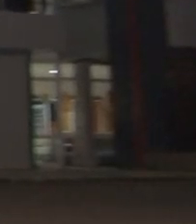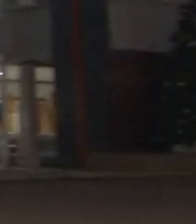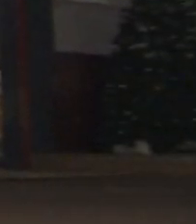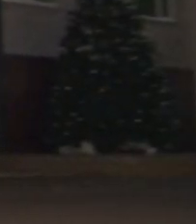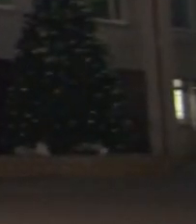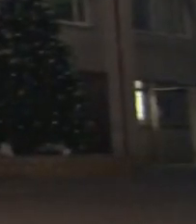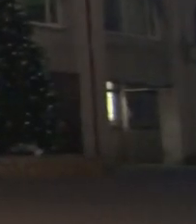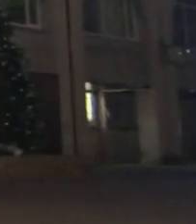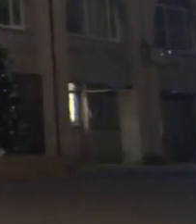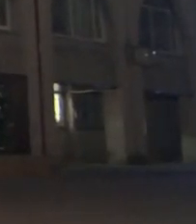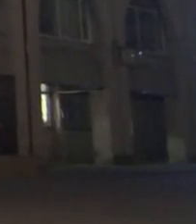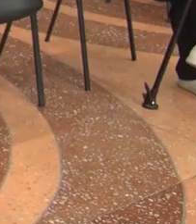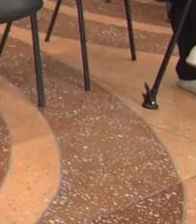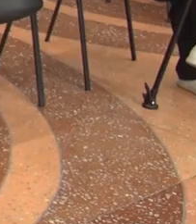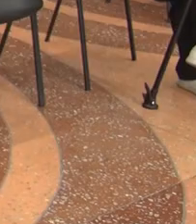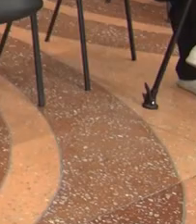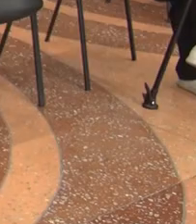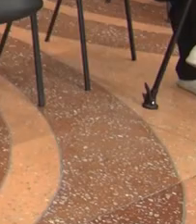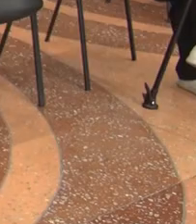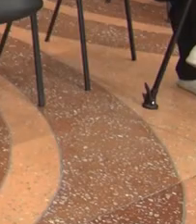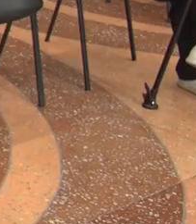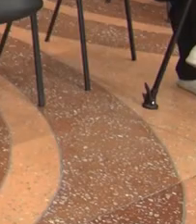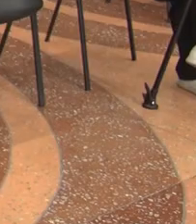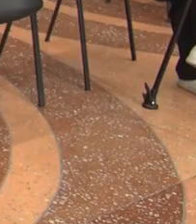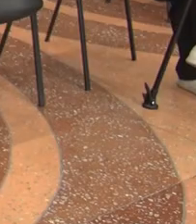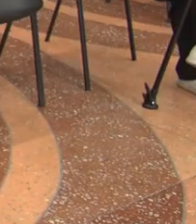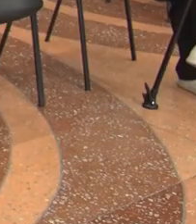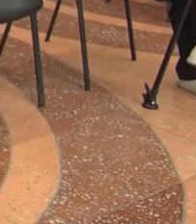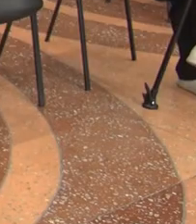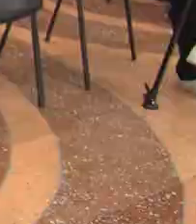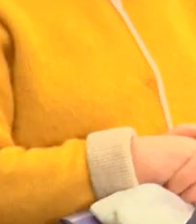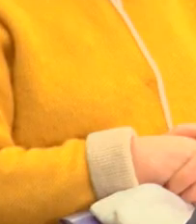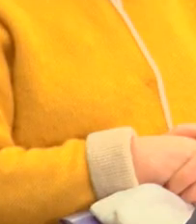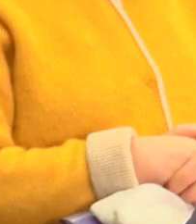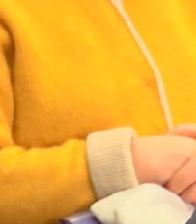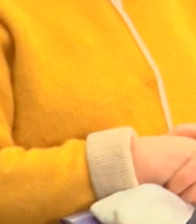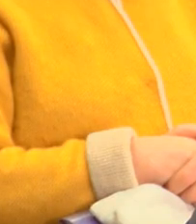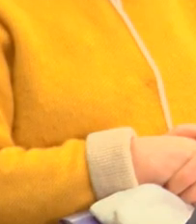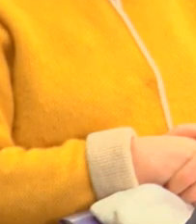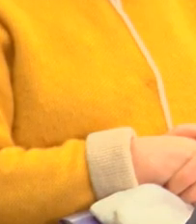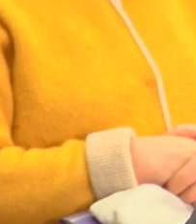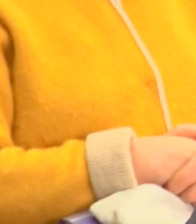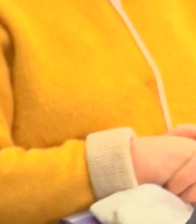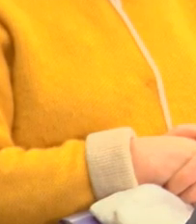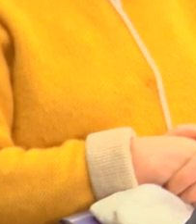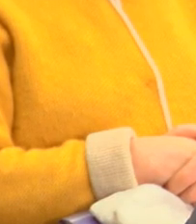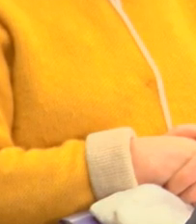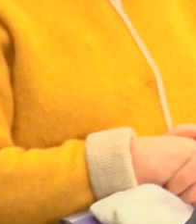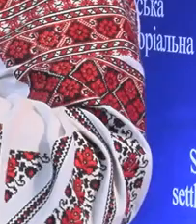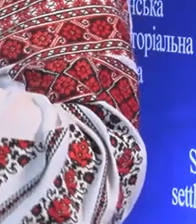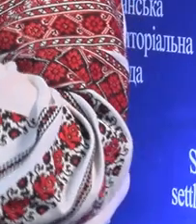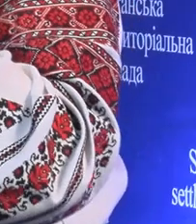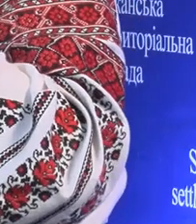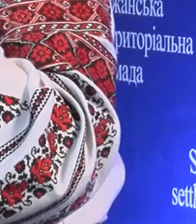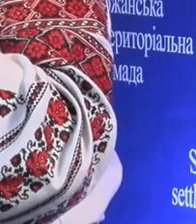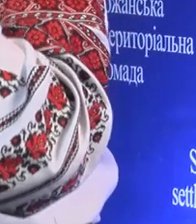та Міжнародного дня волонтера в Центрі культури та дозвілля «Слобожанський» творчий вечір поетеси та волонтерки Надії Таршин. 7 років